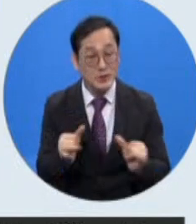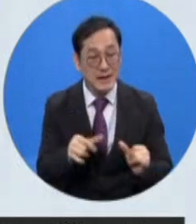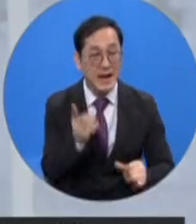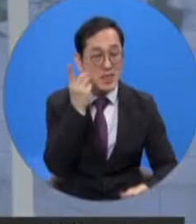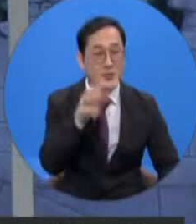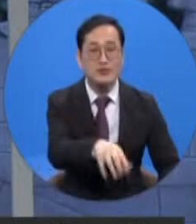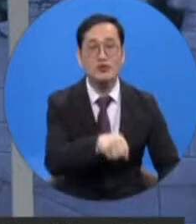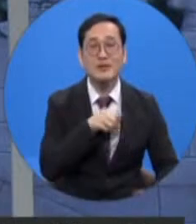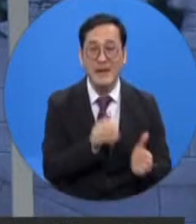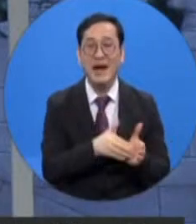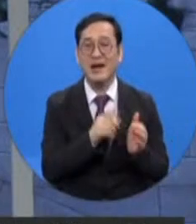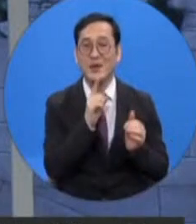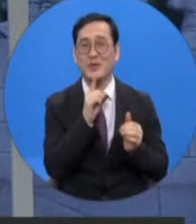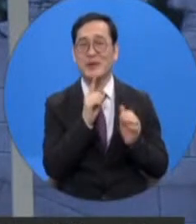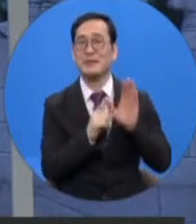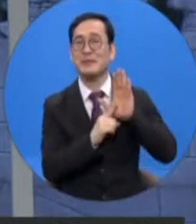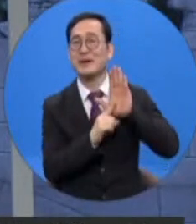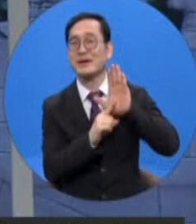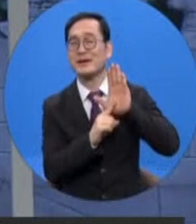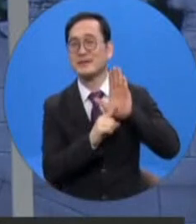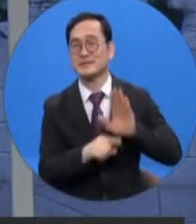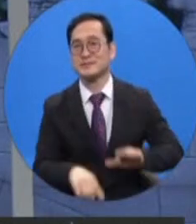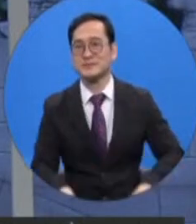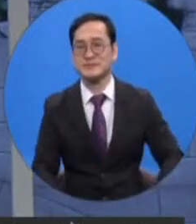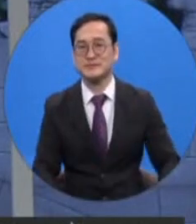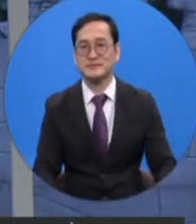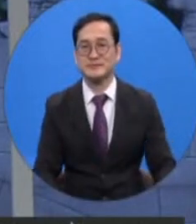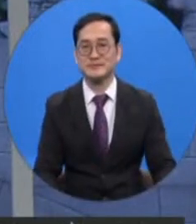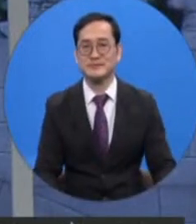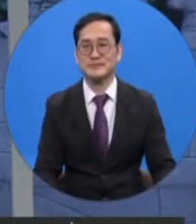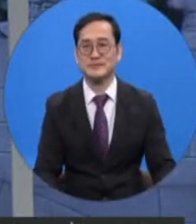자, 그러면 유동규 씨가